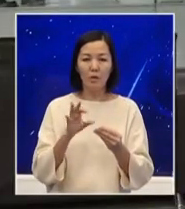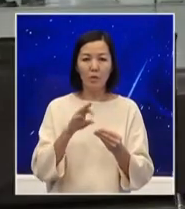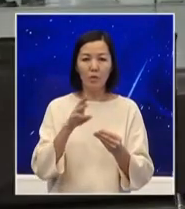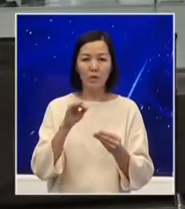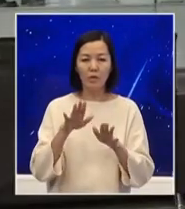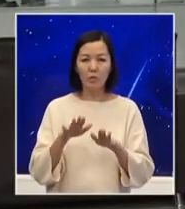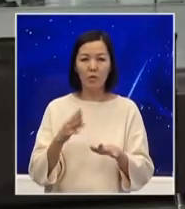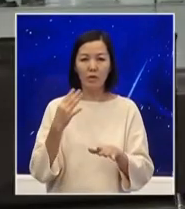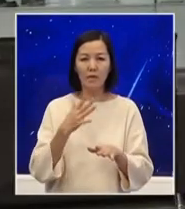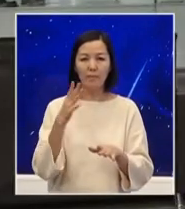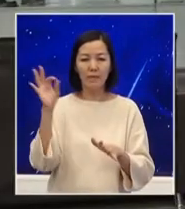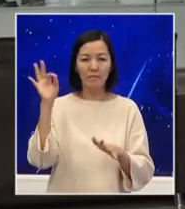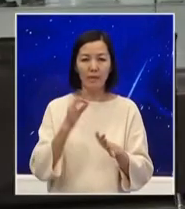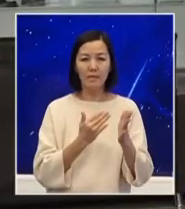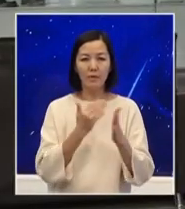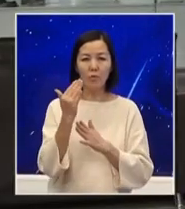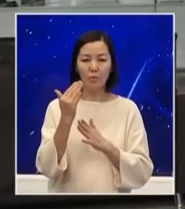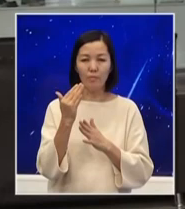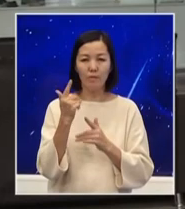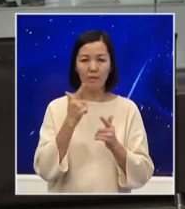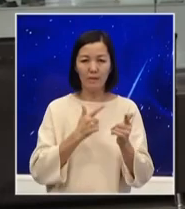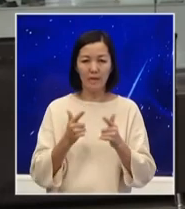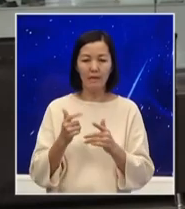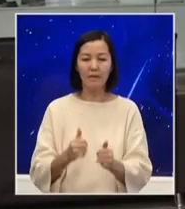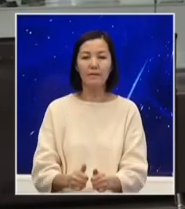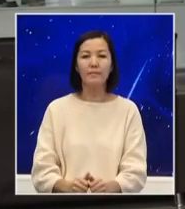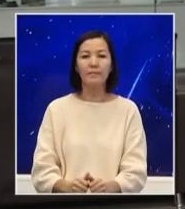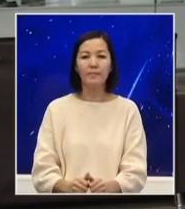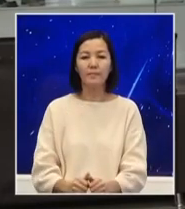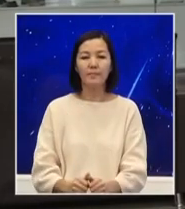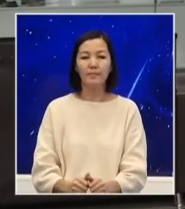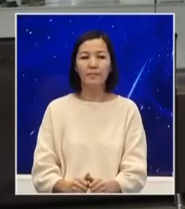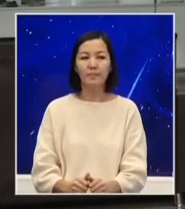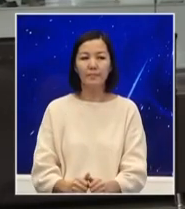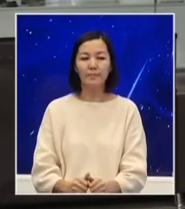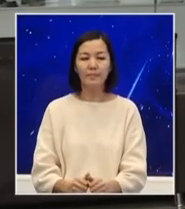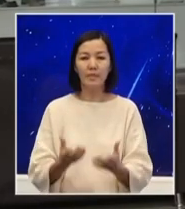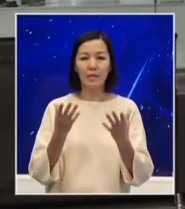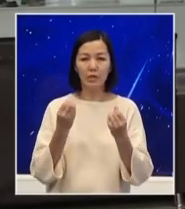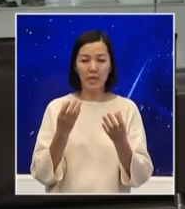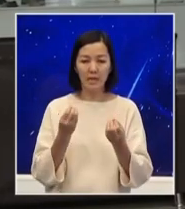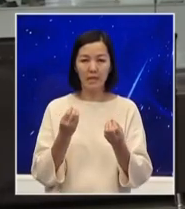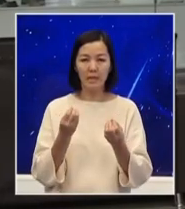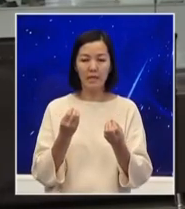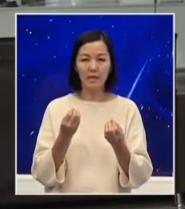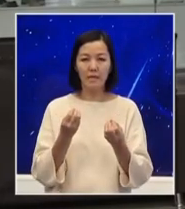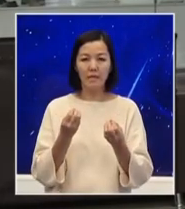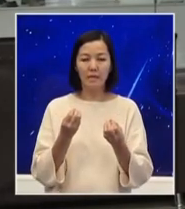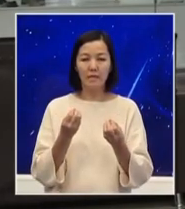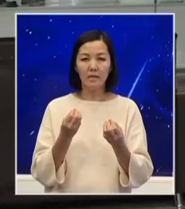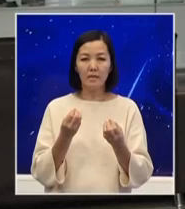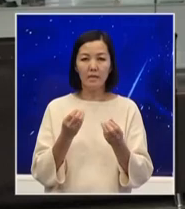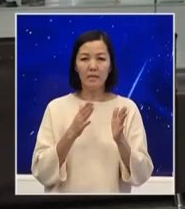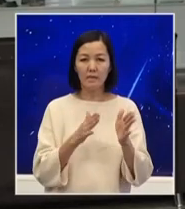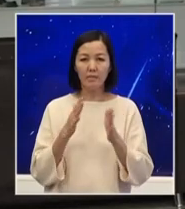точкалардың өздері 45%-дан астам қазір бізде құрады дайындығы. Және өзімізде